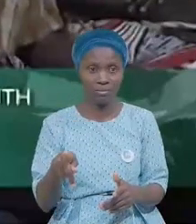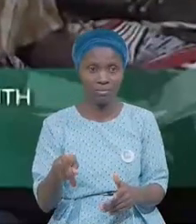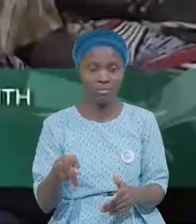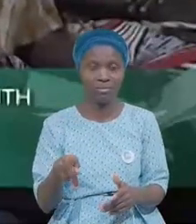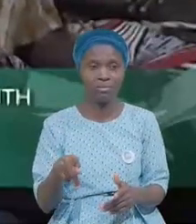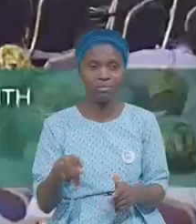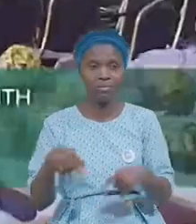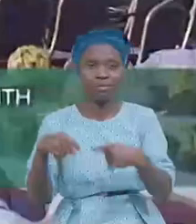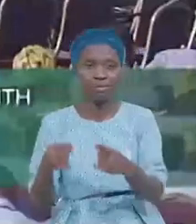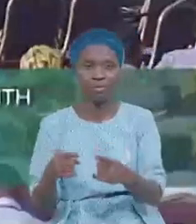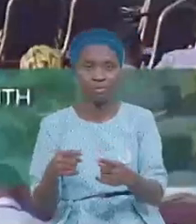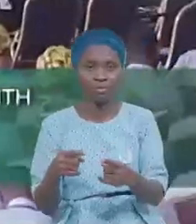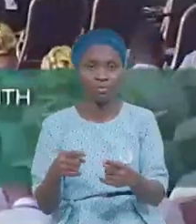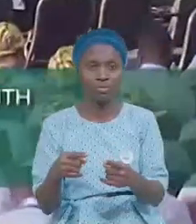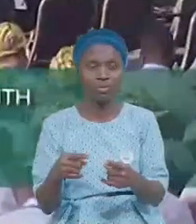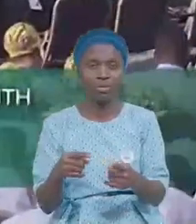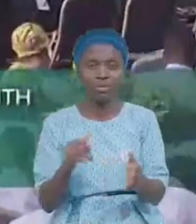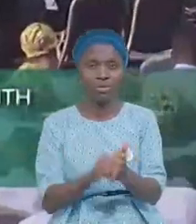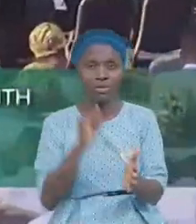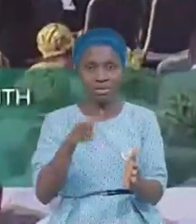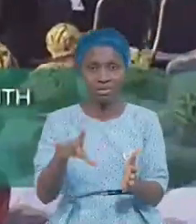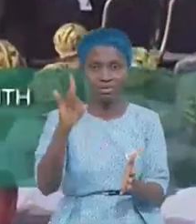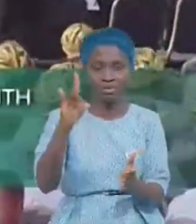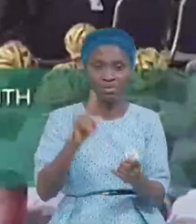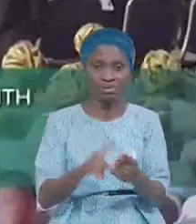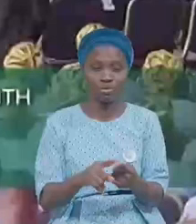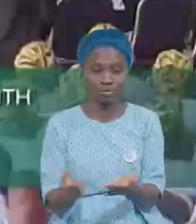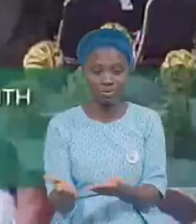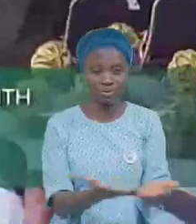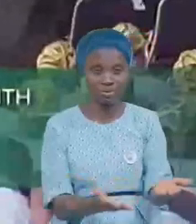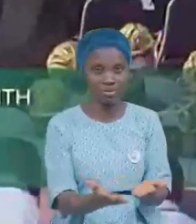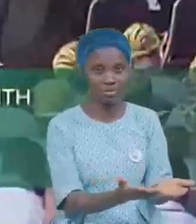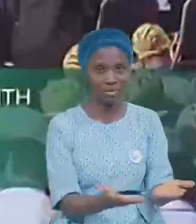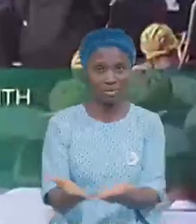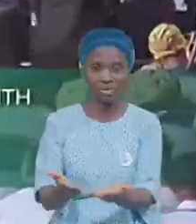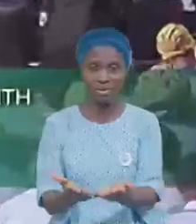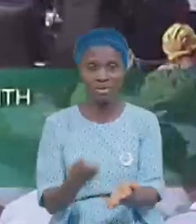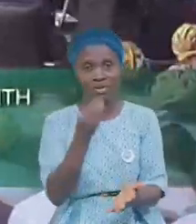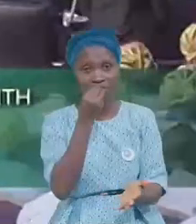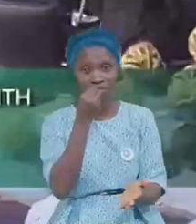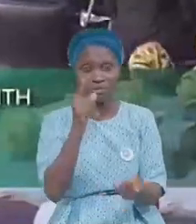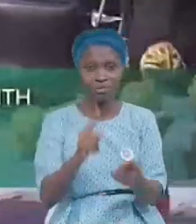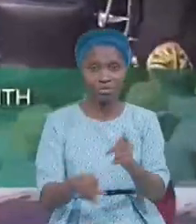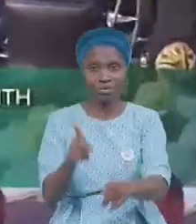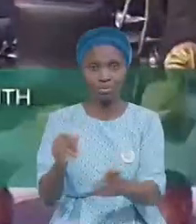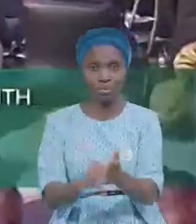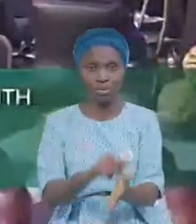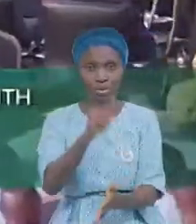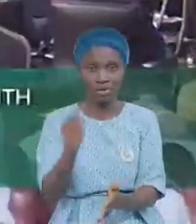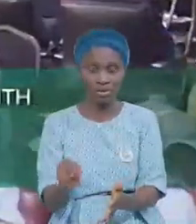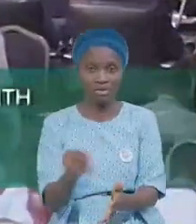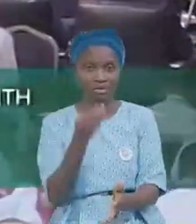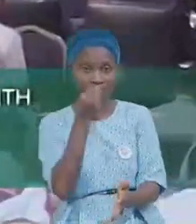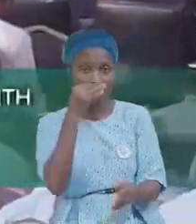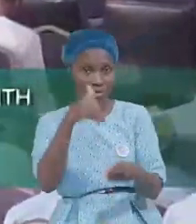Philippe, l'un des diacres, choisi pour servir les repas à ceux qui avaient à manger. Il